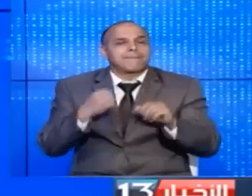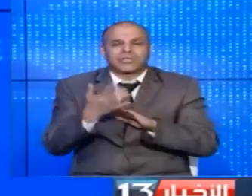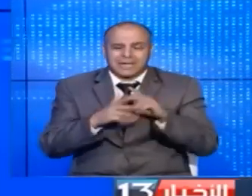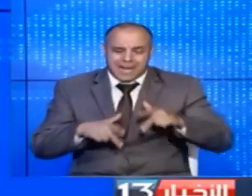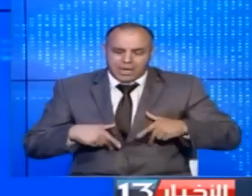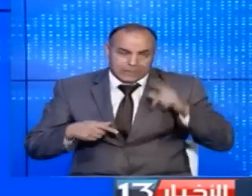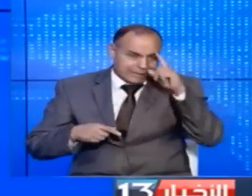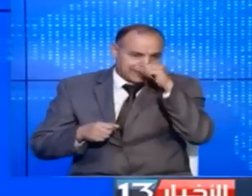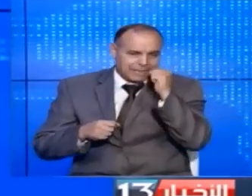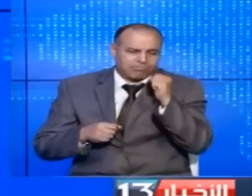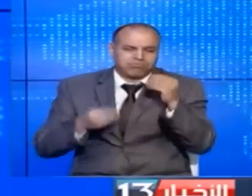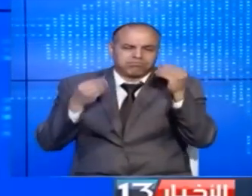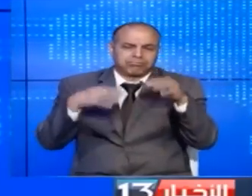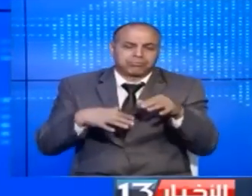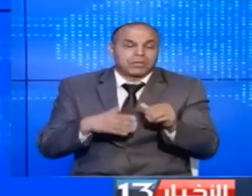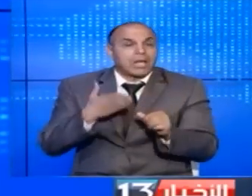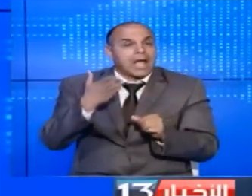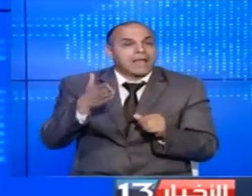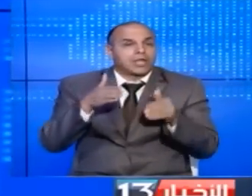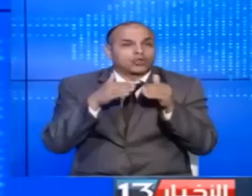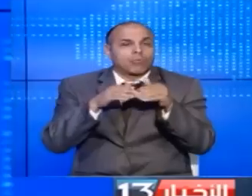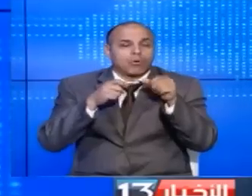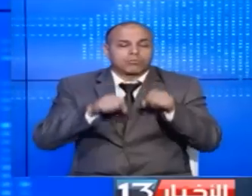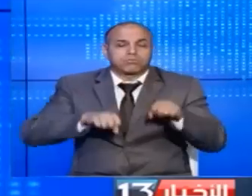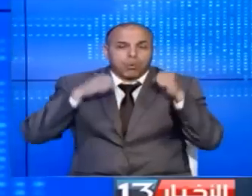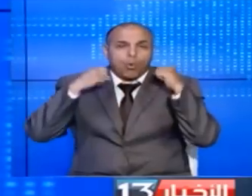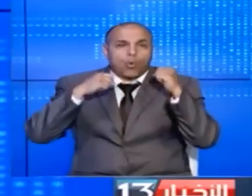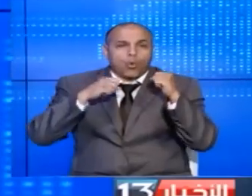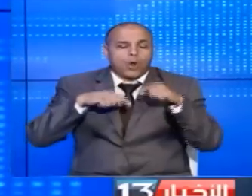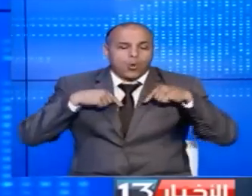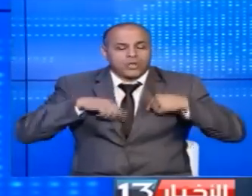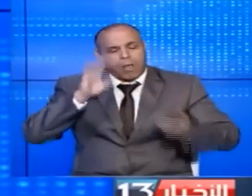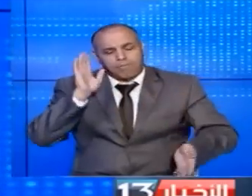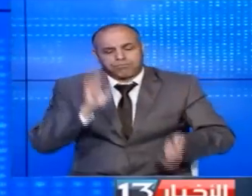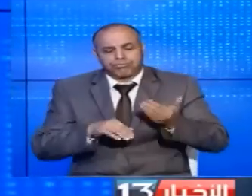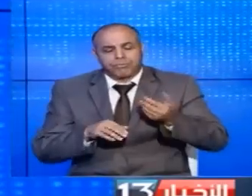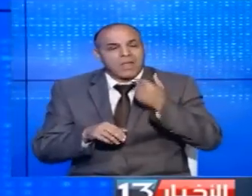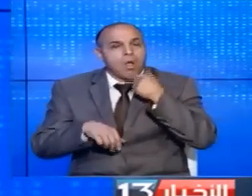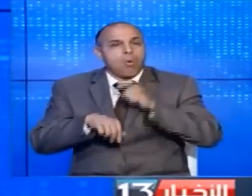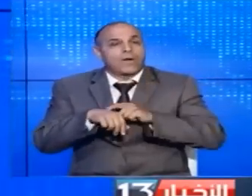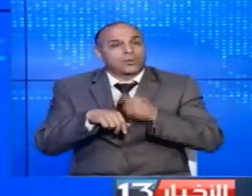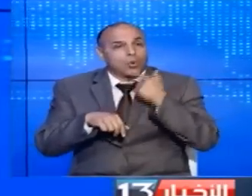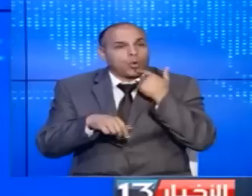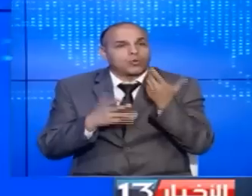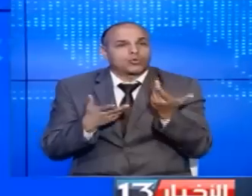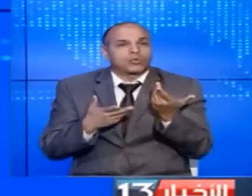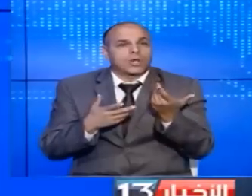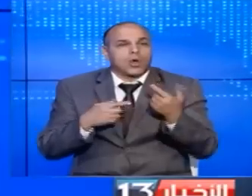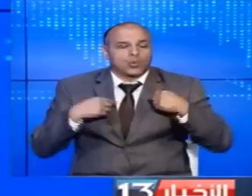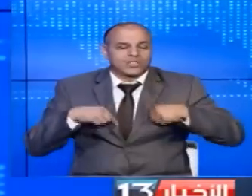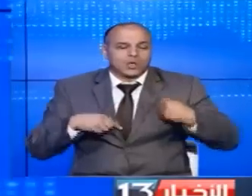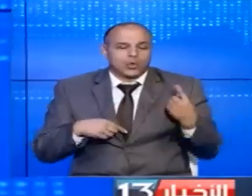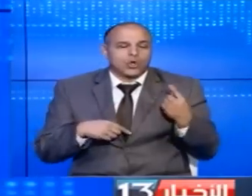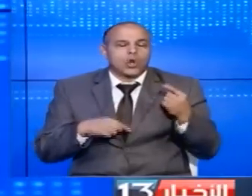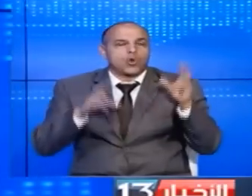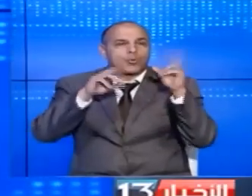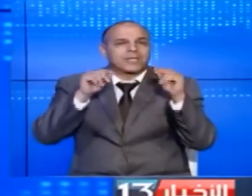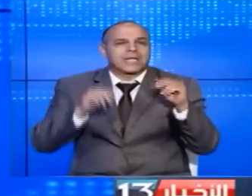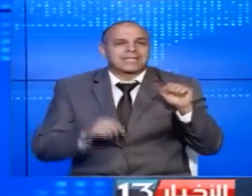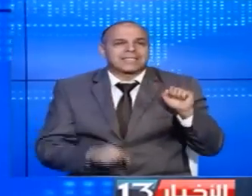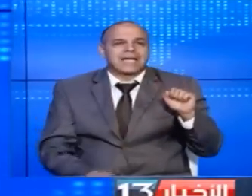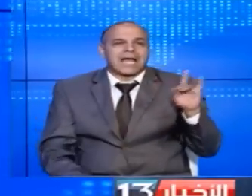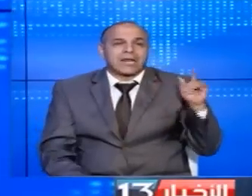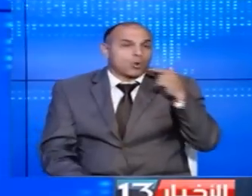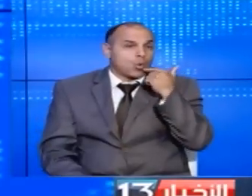المعيشية المتردية، ويطالب المحتجون بإسقاط الحكومة في وقت منح فيه رئيس الوزراء اللبناني سعد